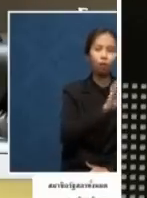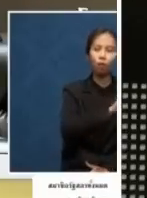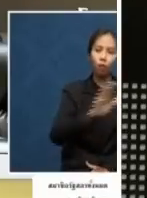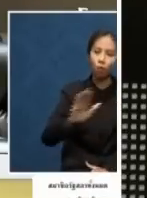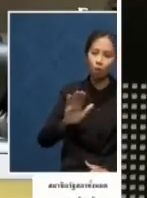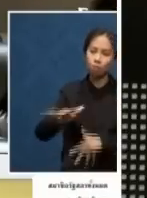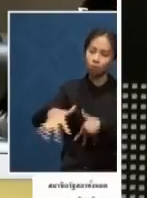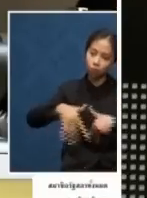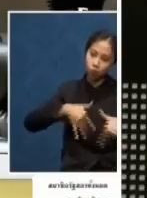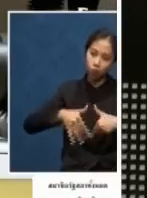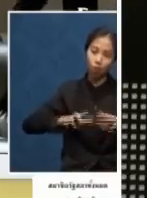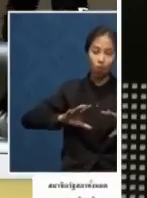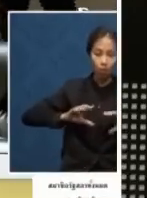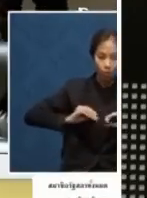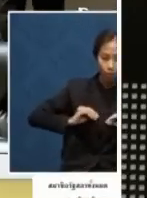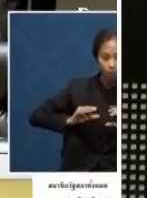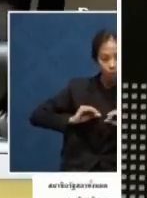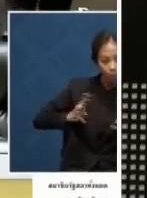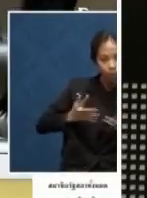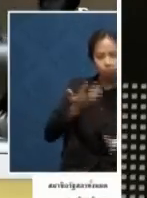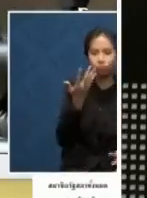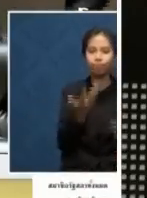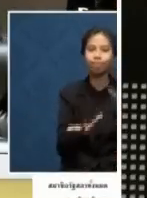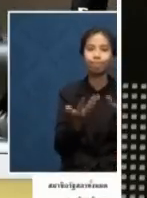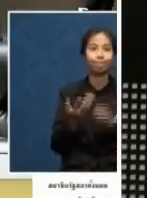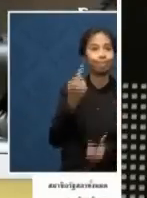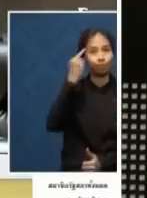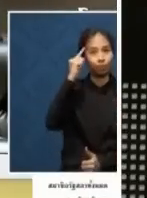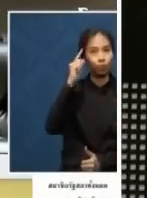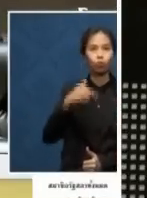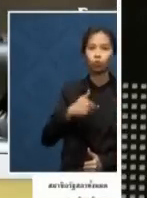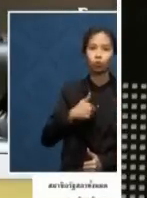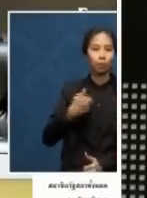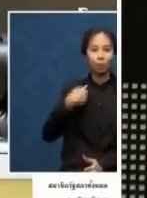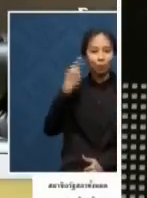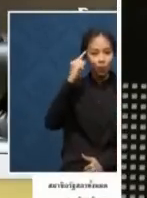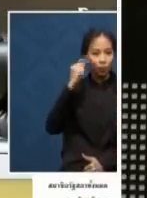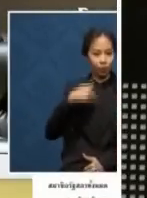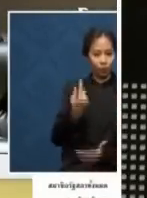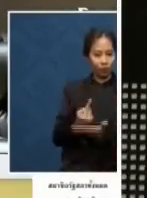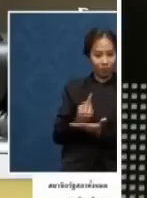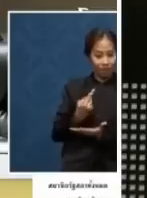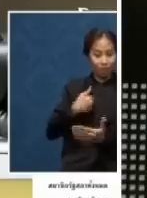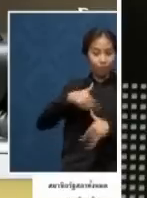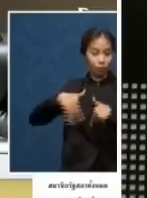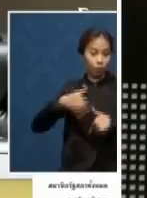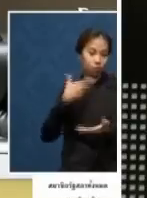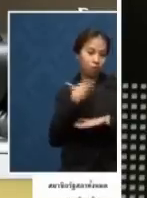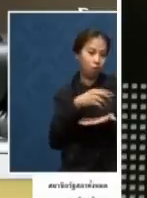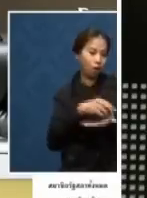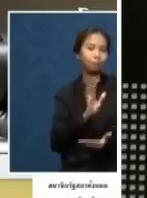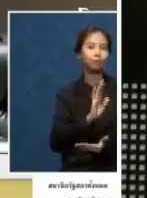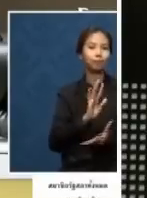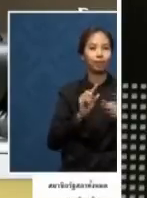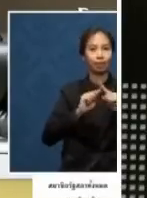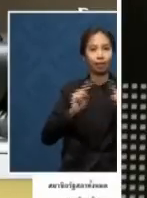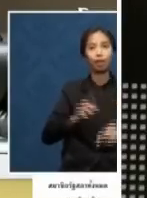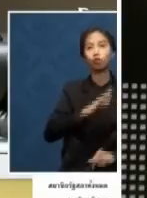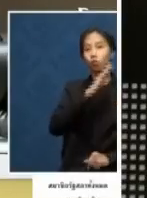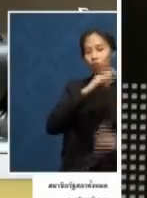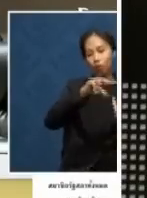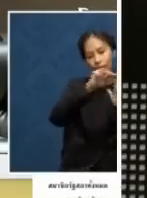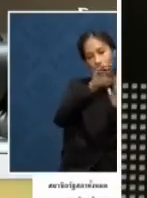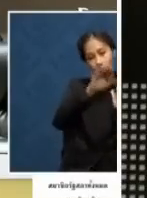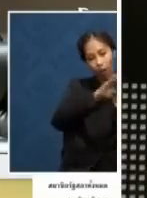อกว่าค่าแรงขึ้นปริญญาตรีได้เงินเดือนอย่างเป็นธรรมครั้งนี้ทำไมไม่มีตัวเลขแล้วก็บอกลดจะลดความ